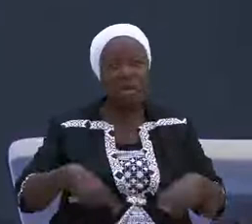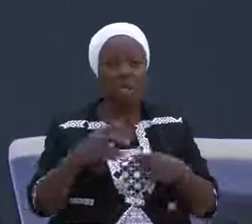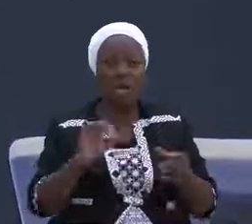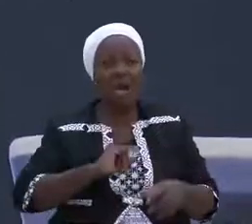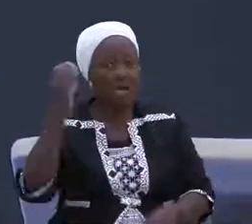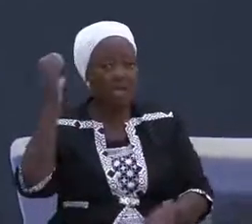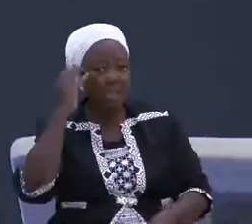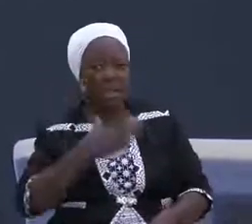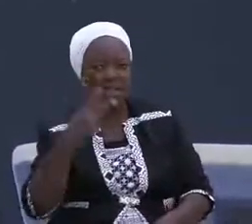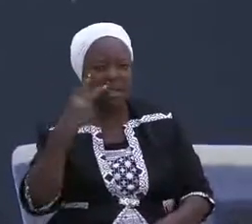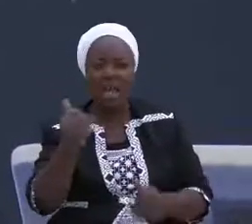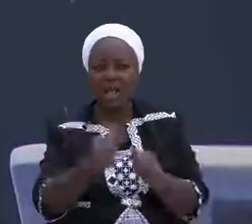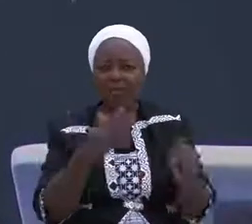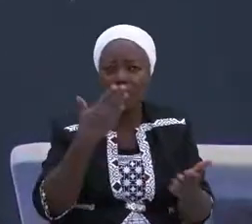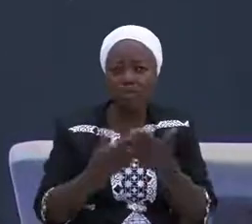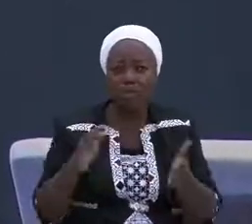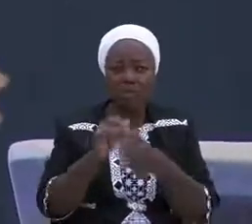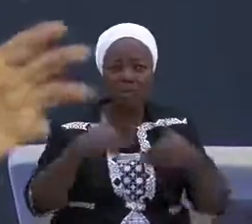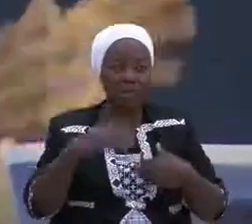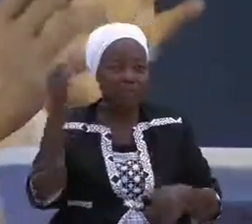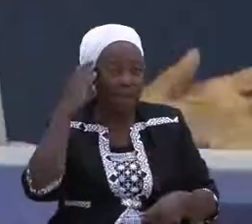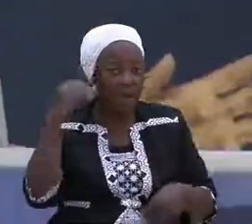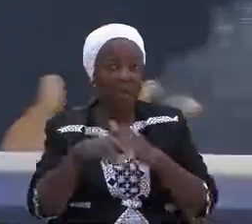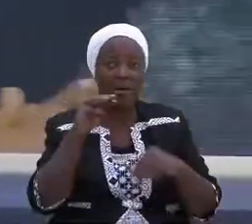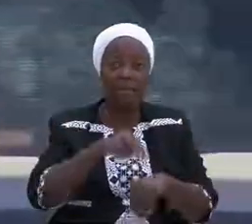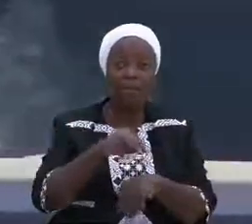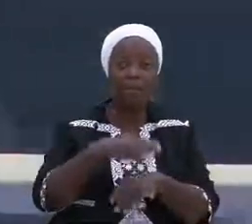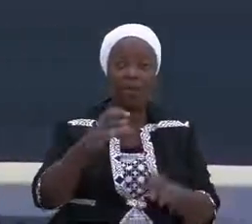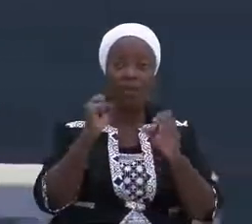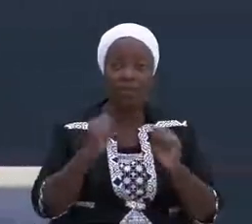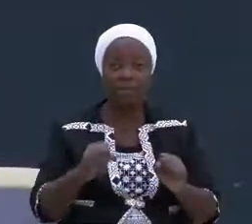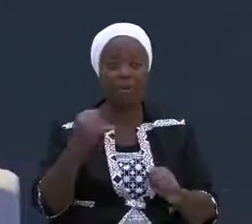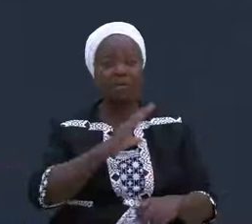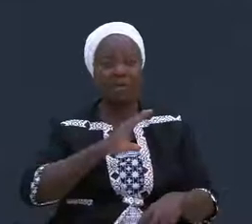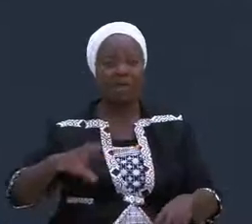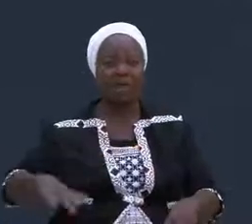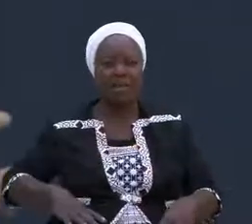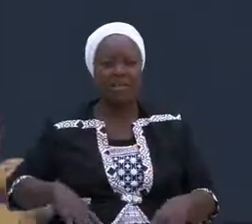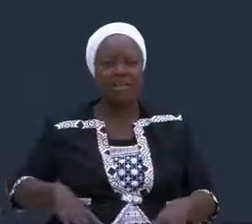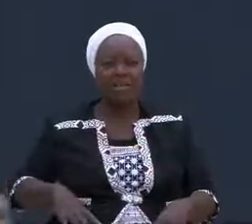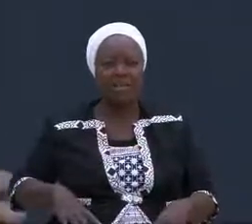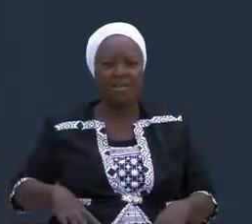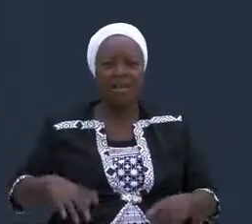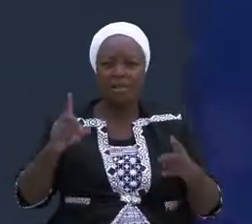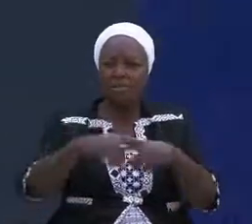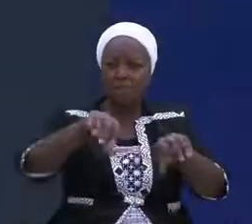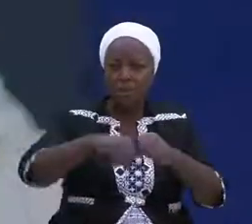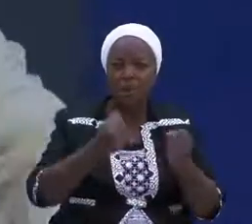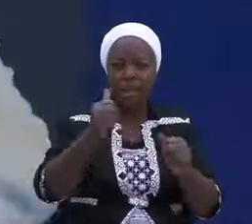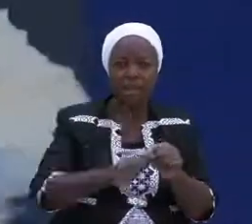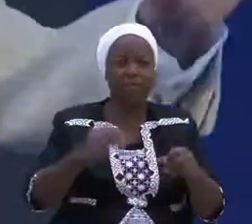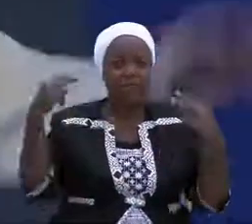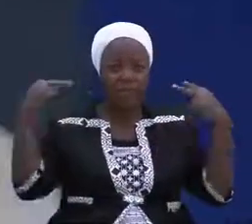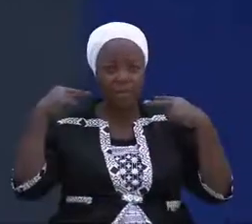vois toute bonne chose que tu as entendu dans le message sur la puissance de Christ pour briser les